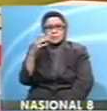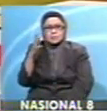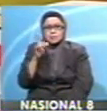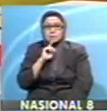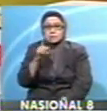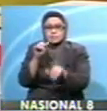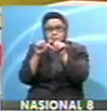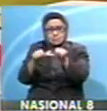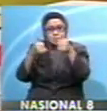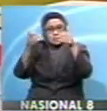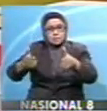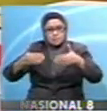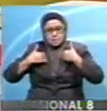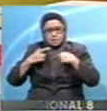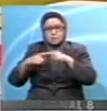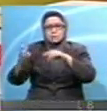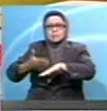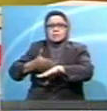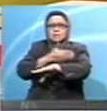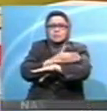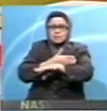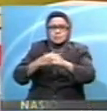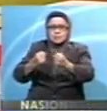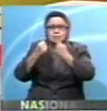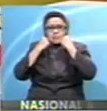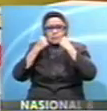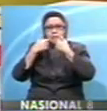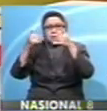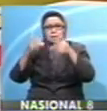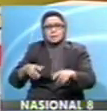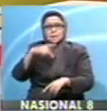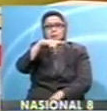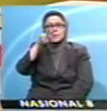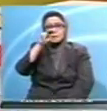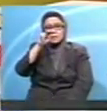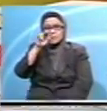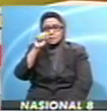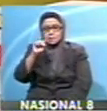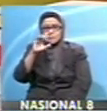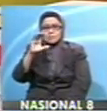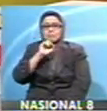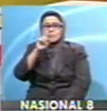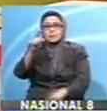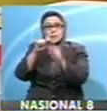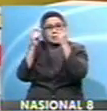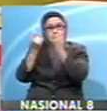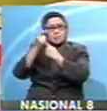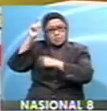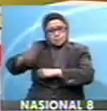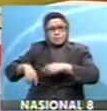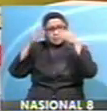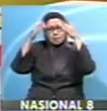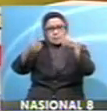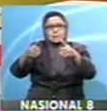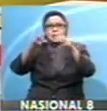sedia ada dan diperkuatkan dengan beberapa pemain berpengalaman pkns FC dijangka menjadi salah satu pasukan yang per diberi perhatian